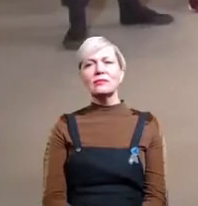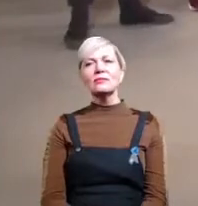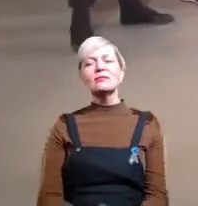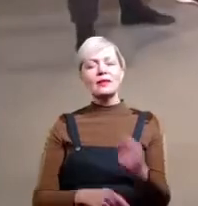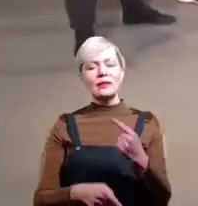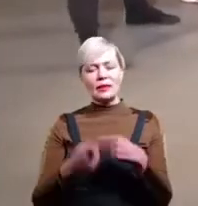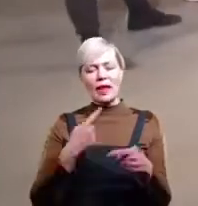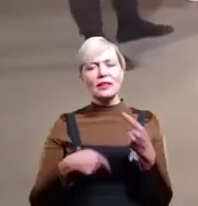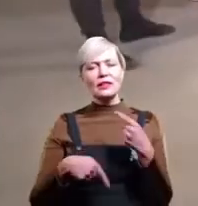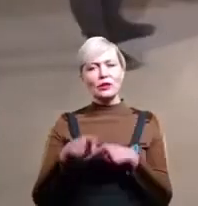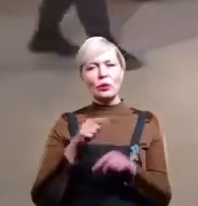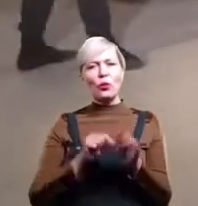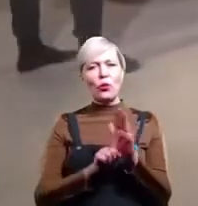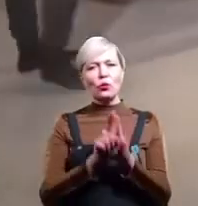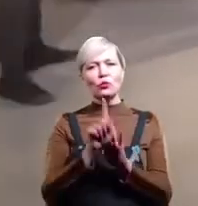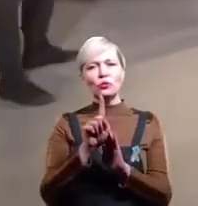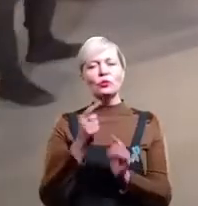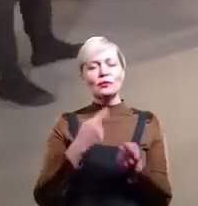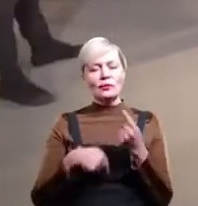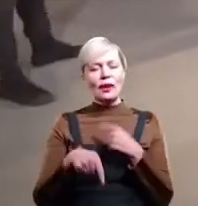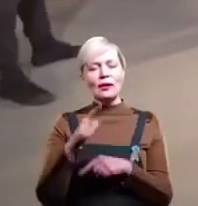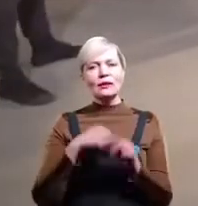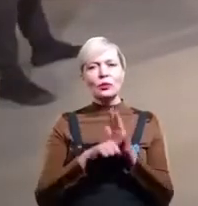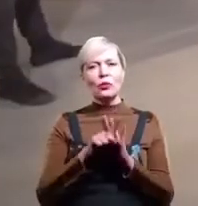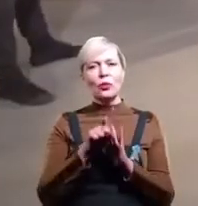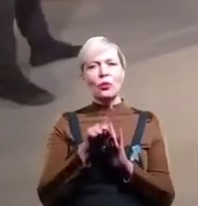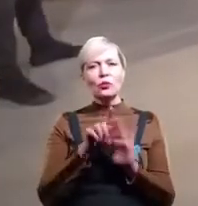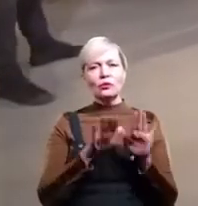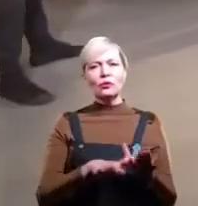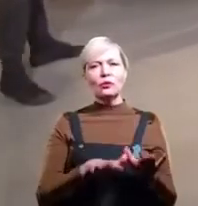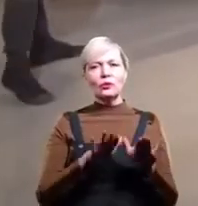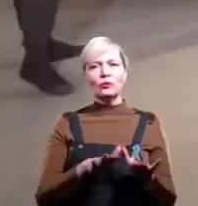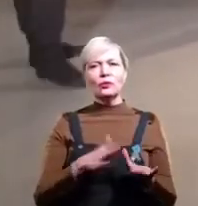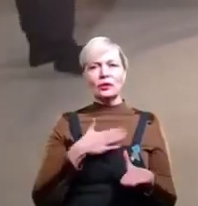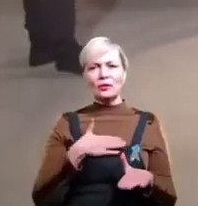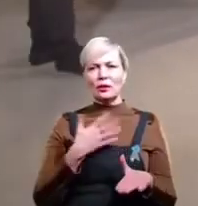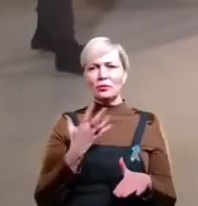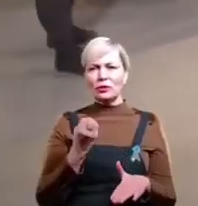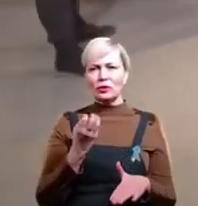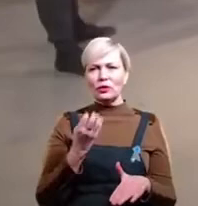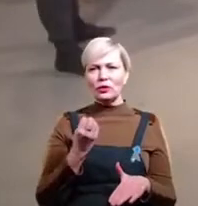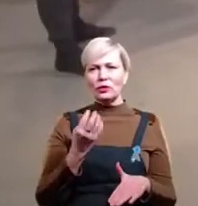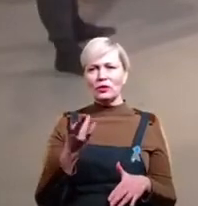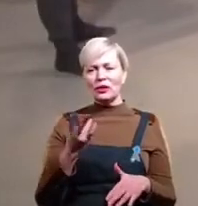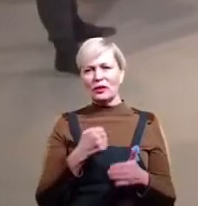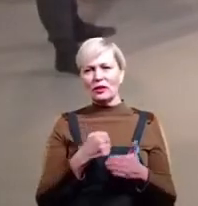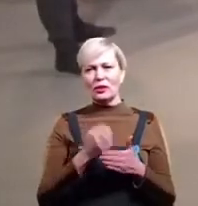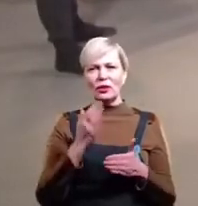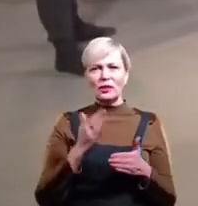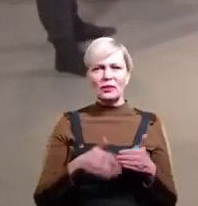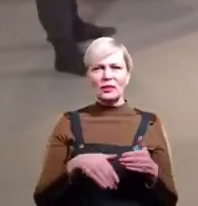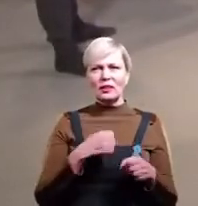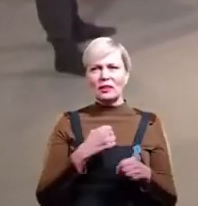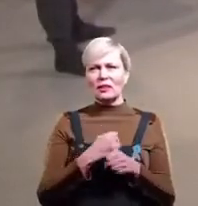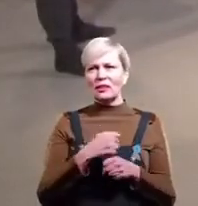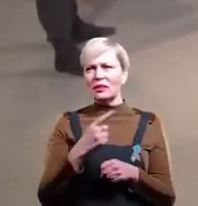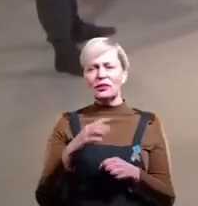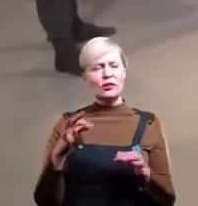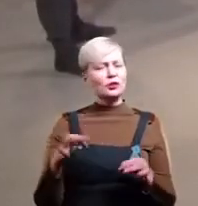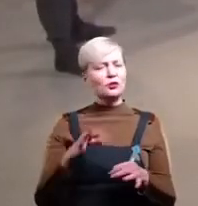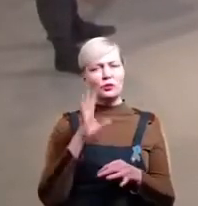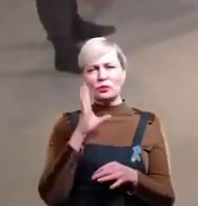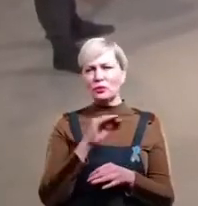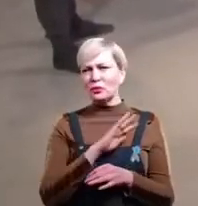На исходную, пожалуйста, на исходные точки. Давайте, нам еще номер доделать надо. О, Господи, мы сегодня ничего не успеем.